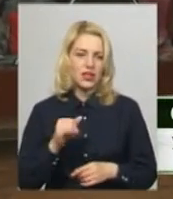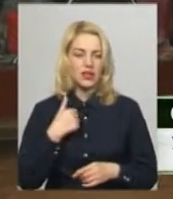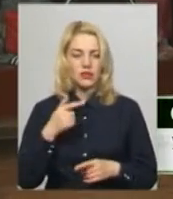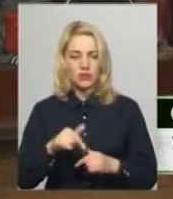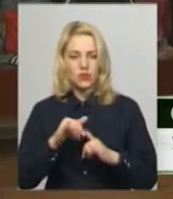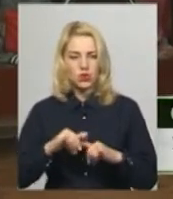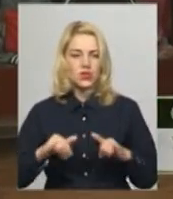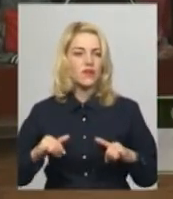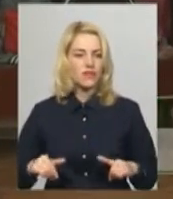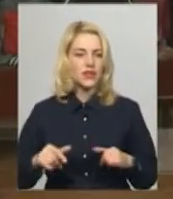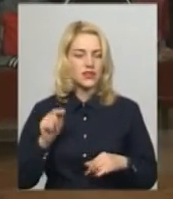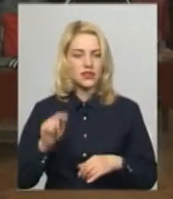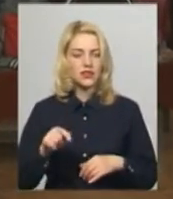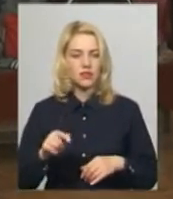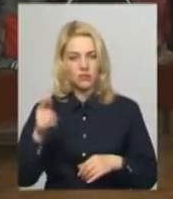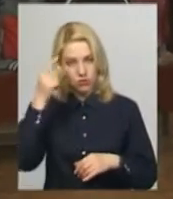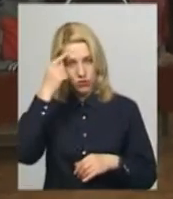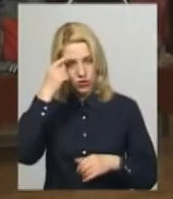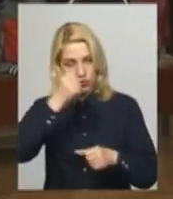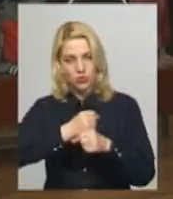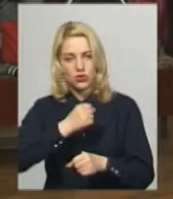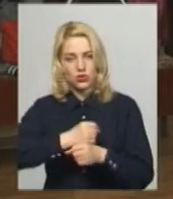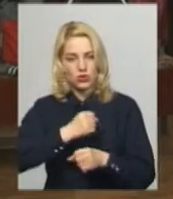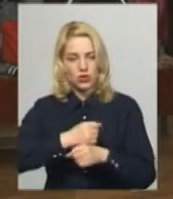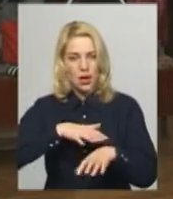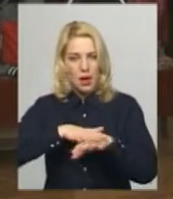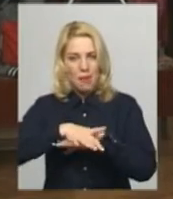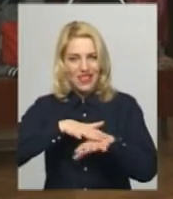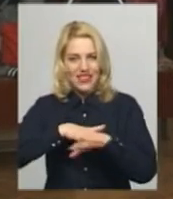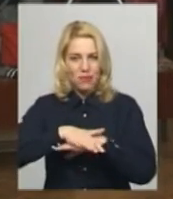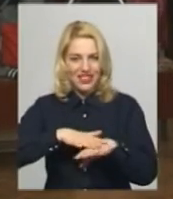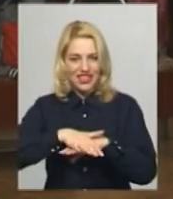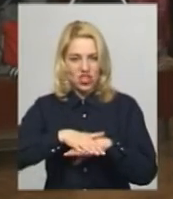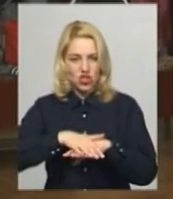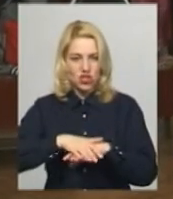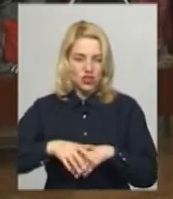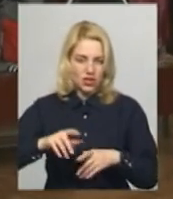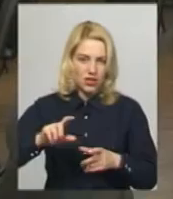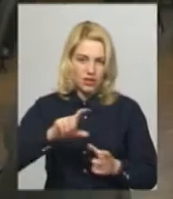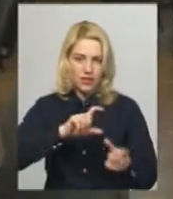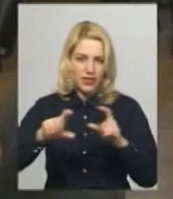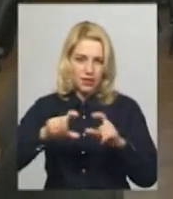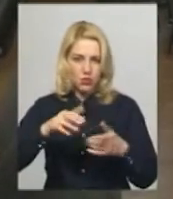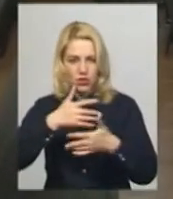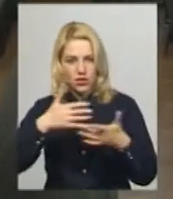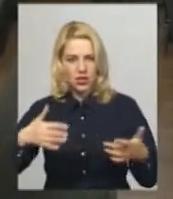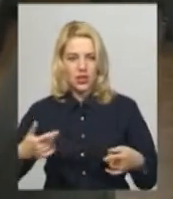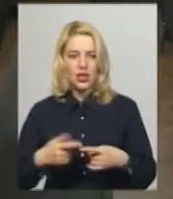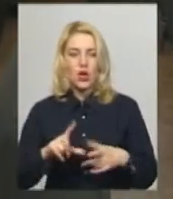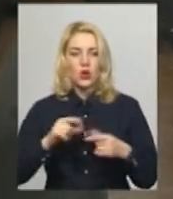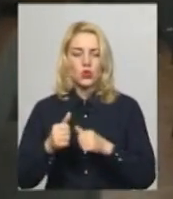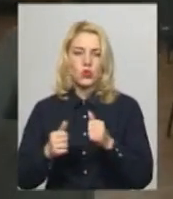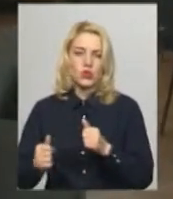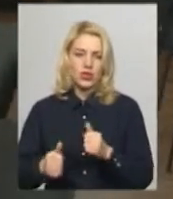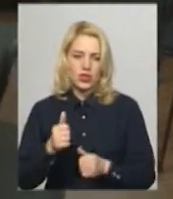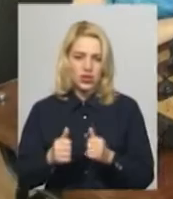розвиваюся. Там мозок працює, там математичні дебюти, там всяке таке. Турнір триватиме протягом